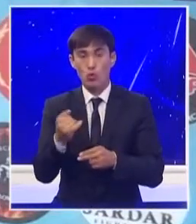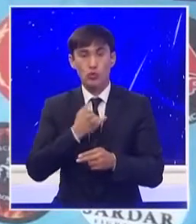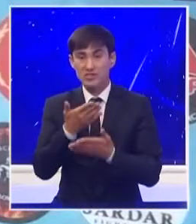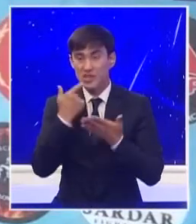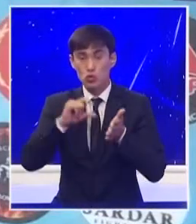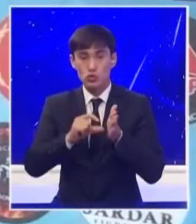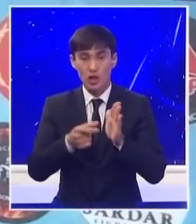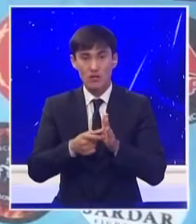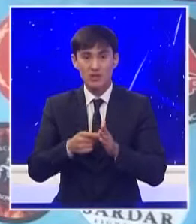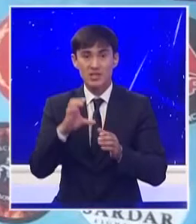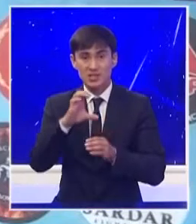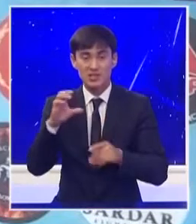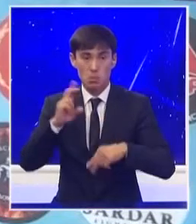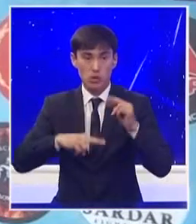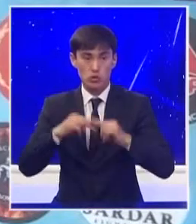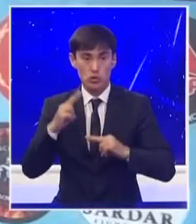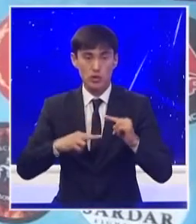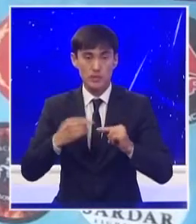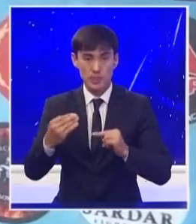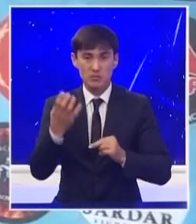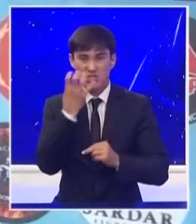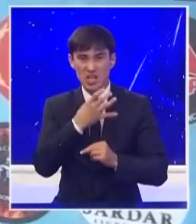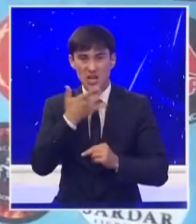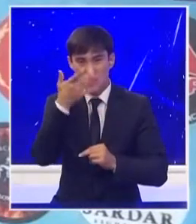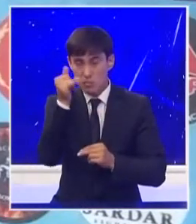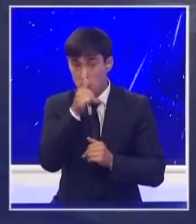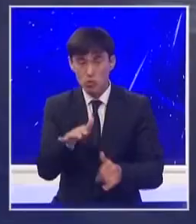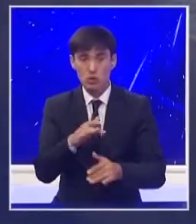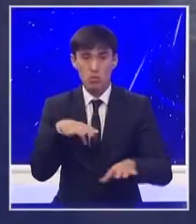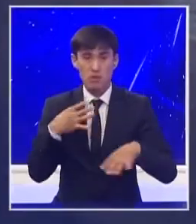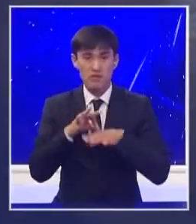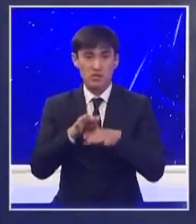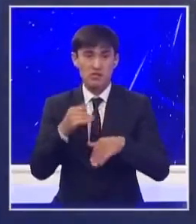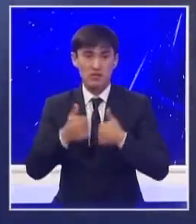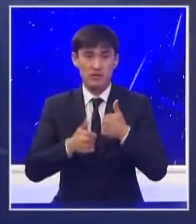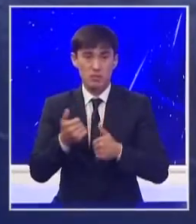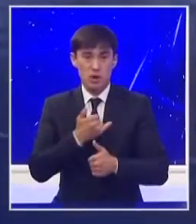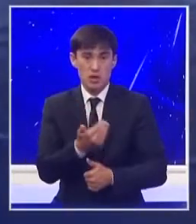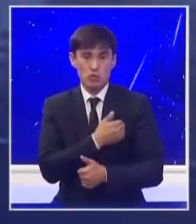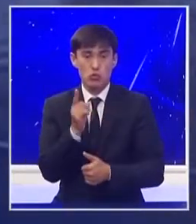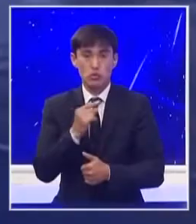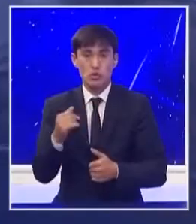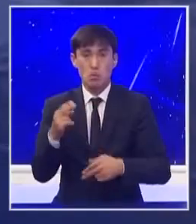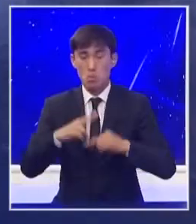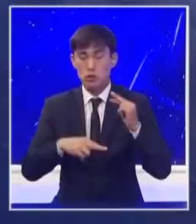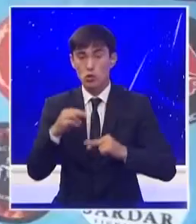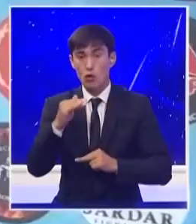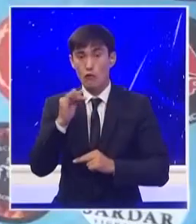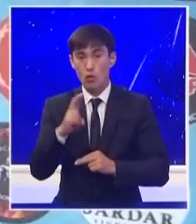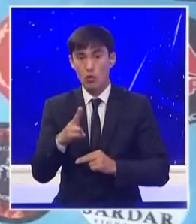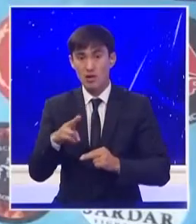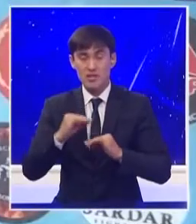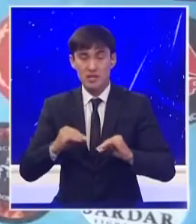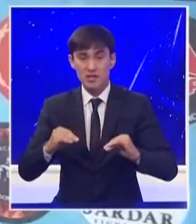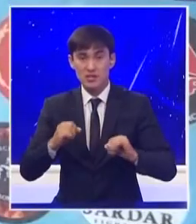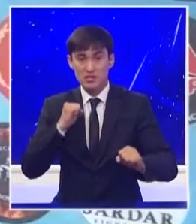залов. В Советском Союзе построили, там жарко, летом невозможно проводить соревнования. Мы хотим, чтобы у нас построили ФОК, дети занимались